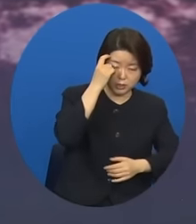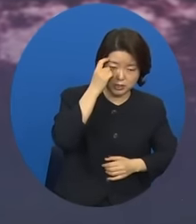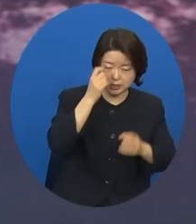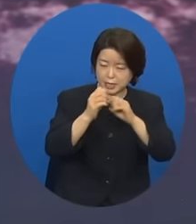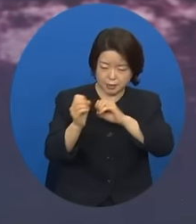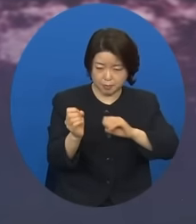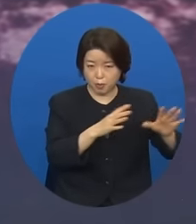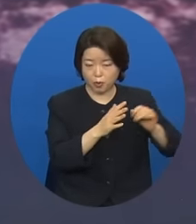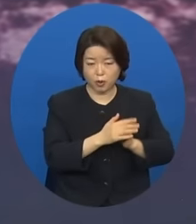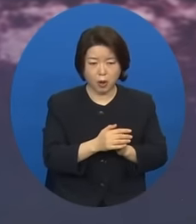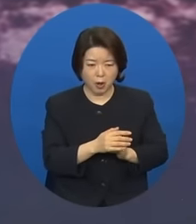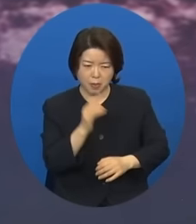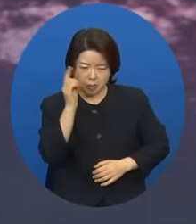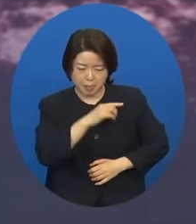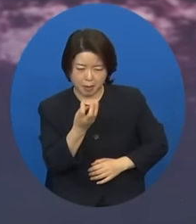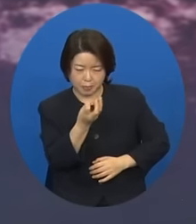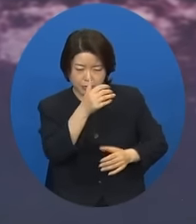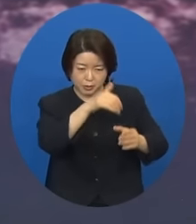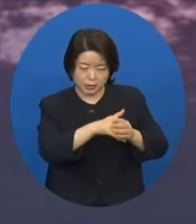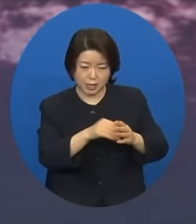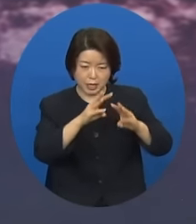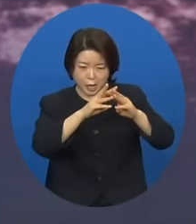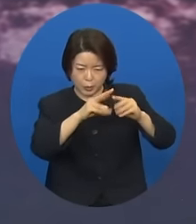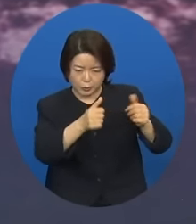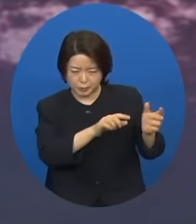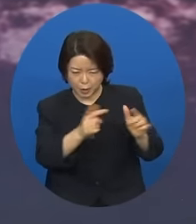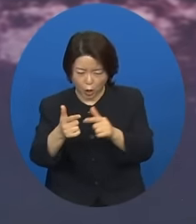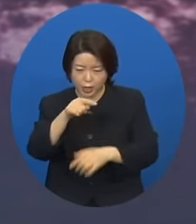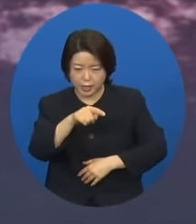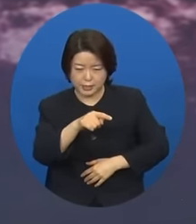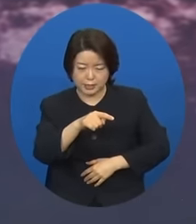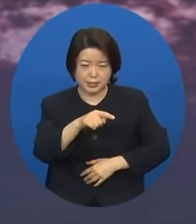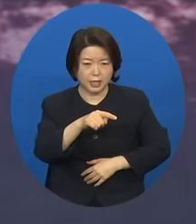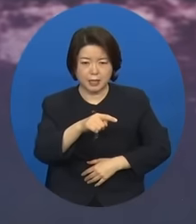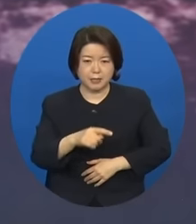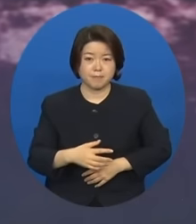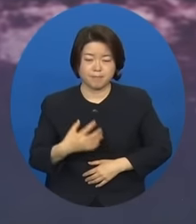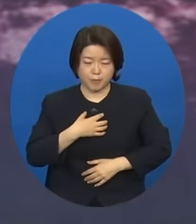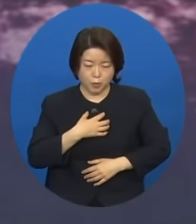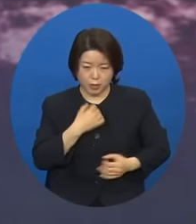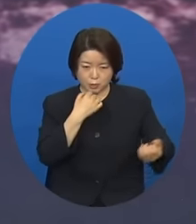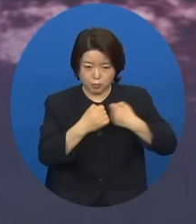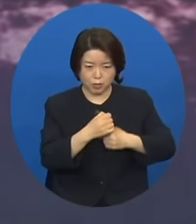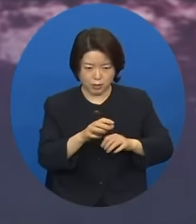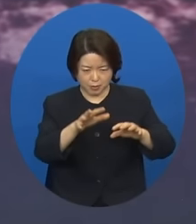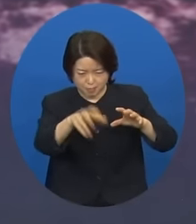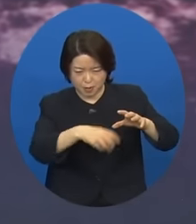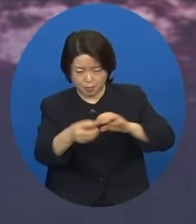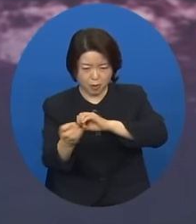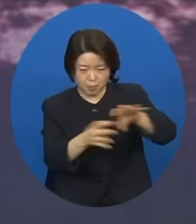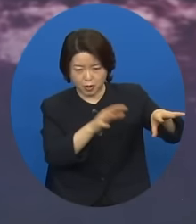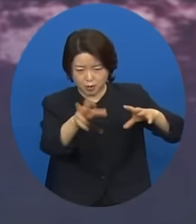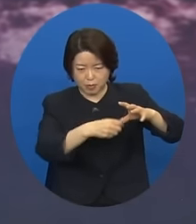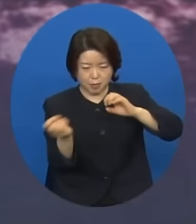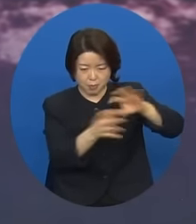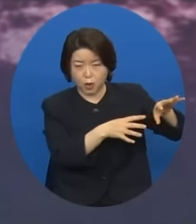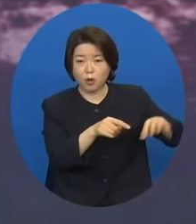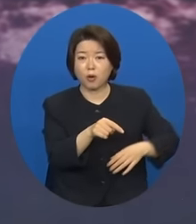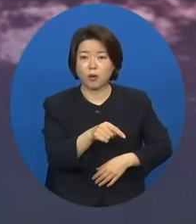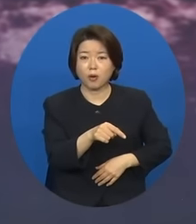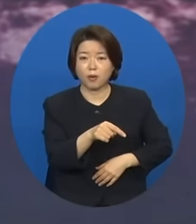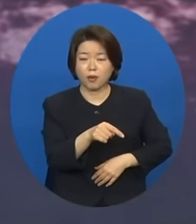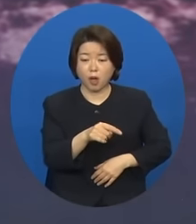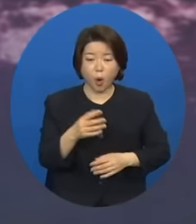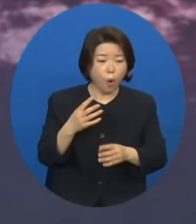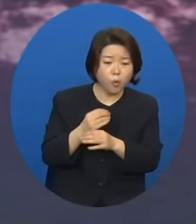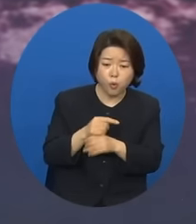생각들이나 가라지를 흙더미를 목숨 걸고 파고 파고 또 파내고 이거 언제까지 파야 되나 싶을 때도